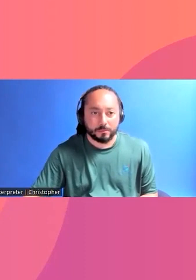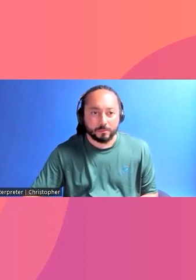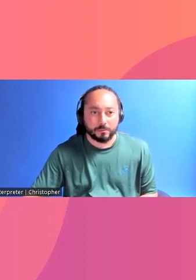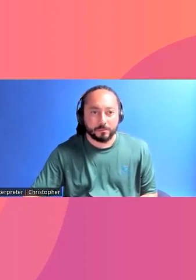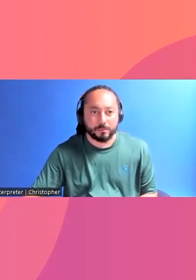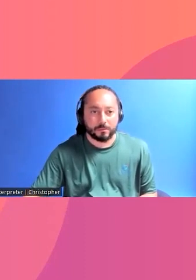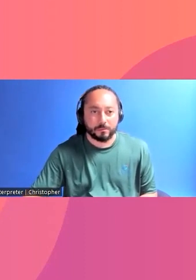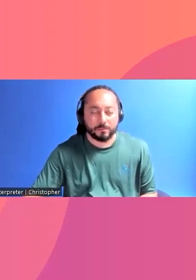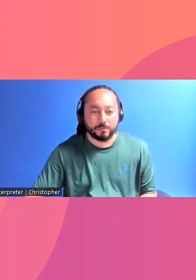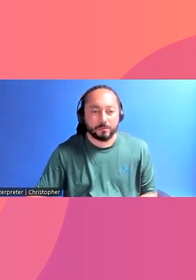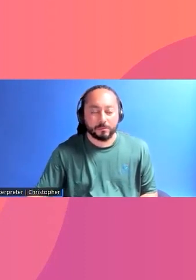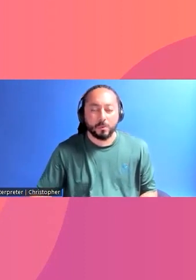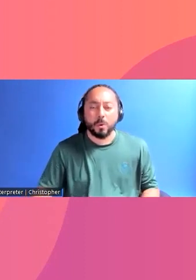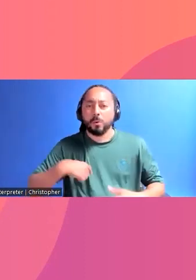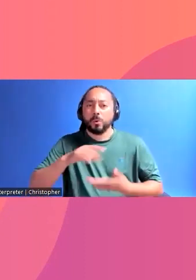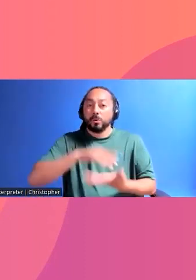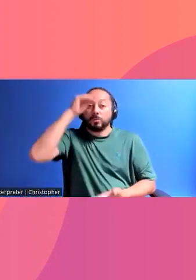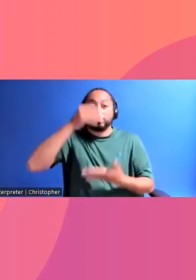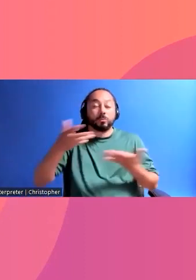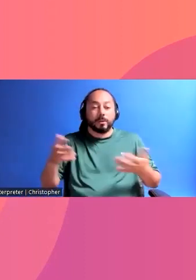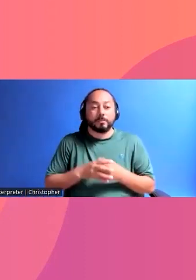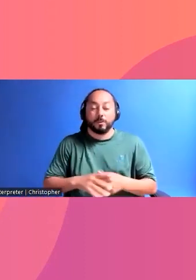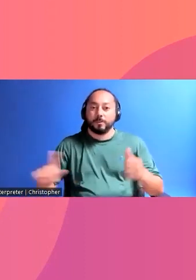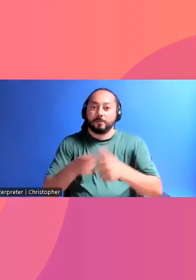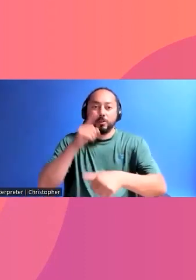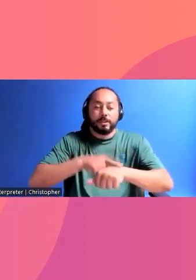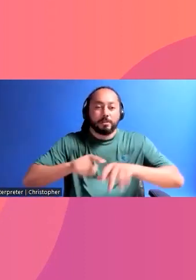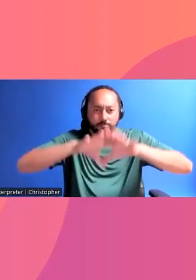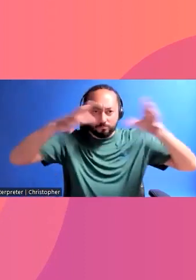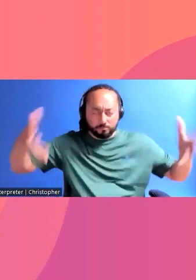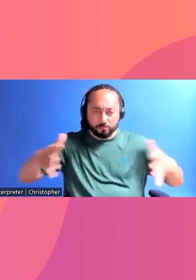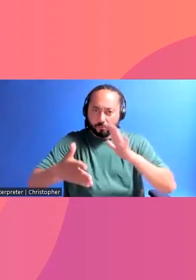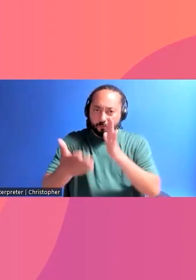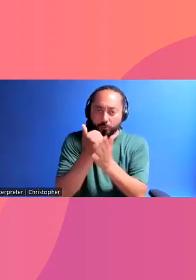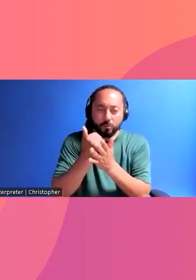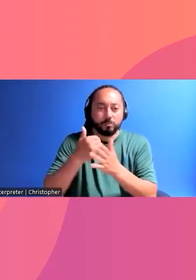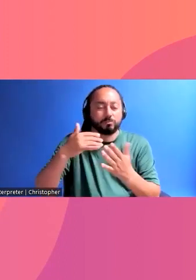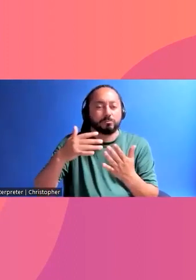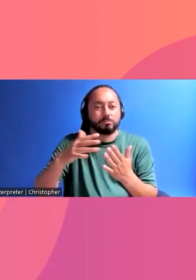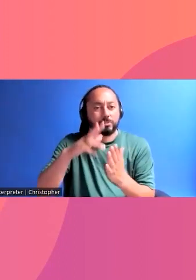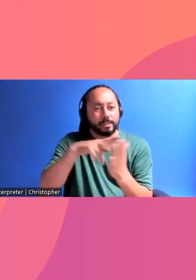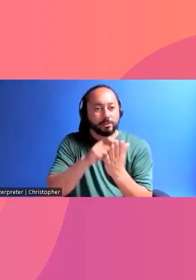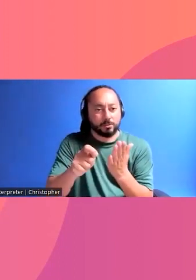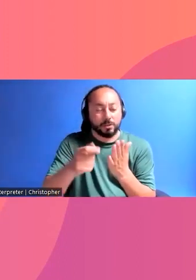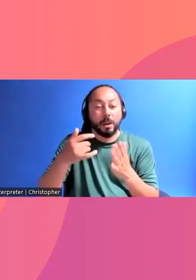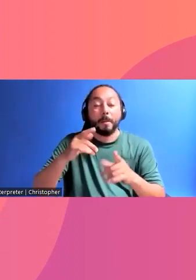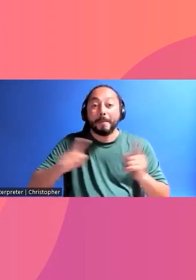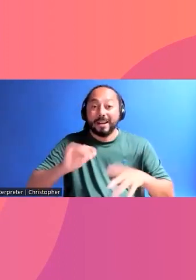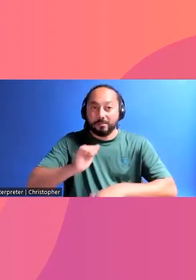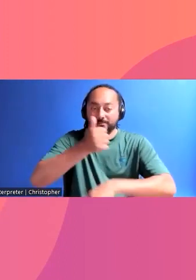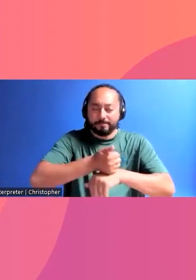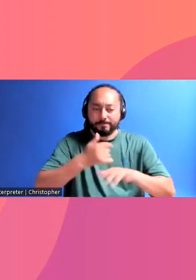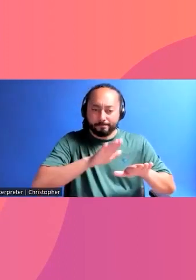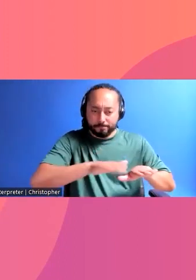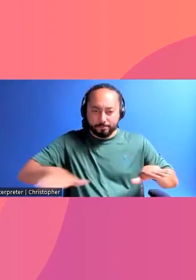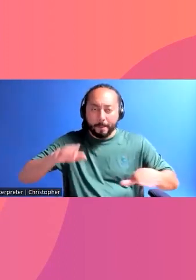Quels sont les principaux points à retenir? Eh bien, il s'agit de la première revue exploratoire qui applique